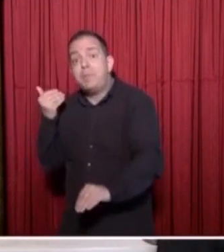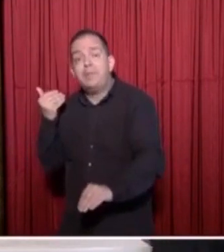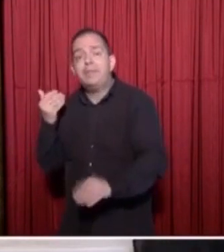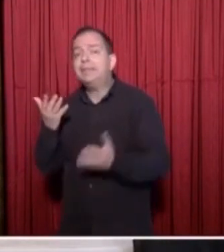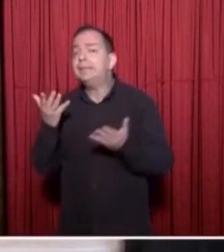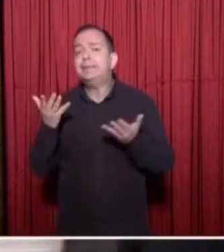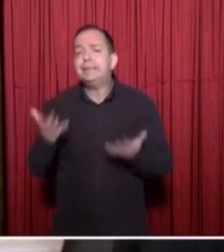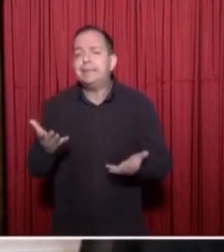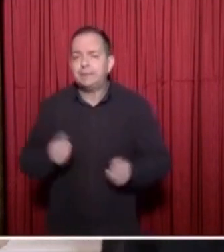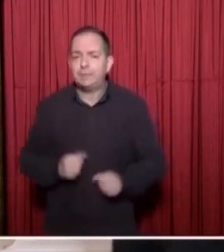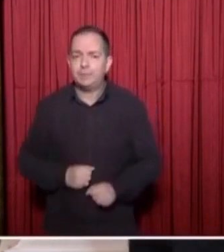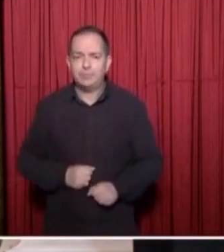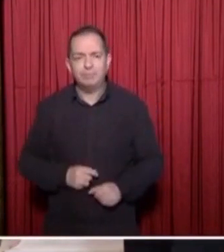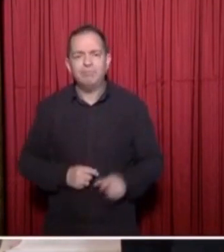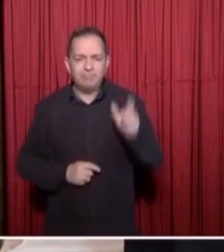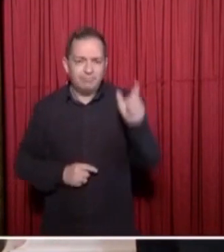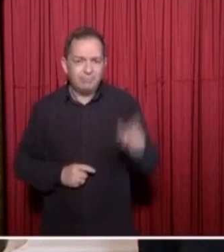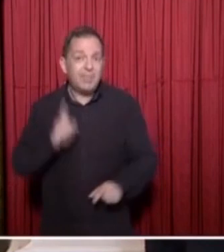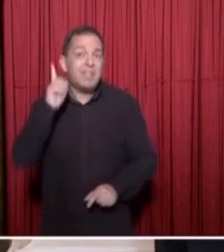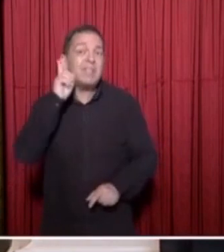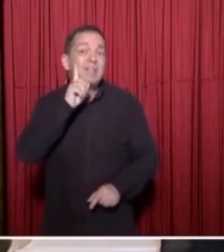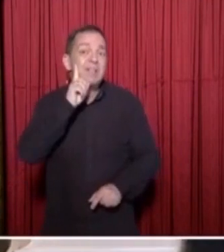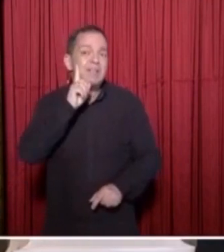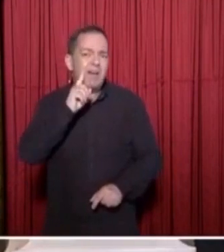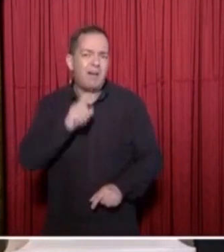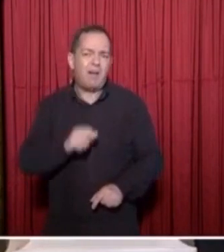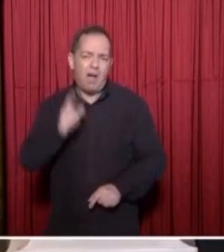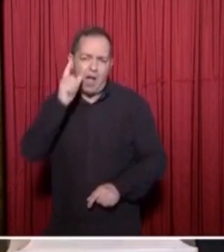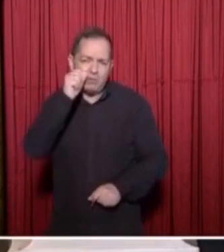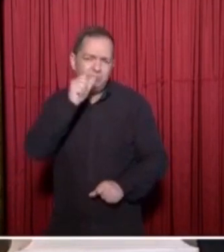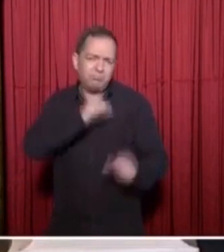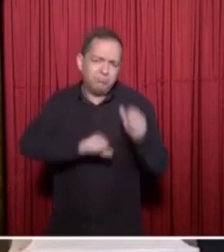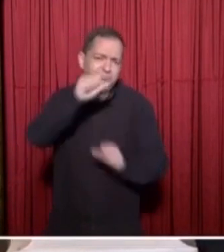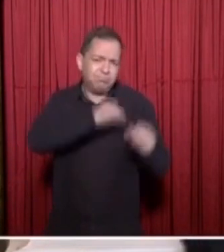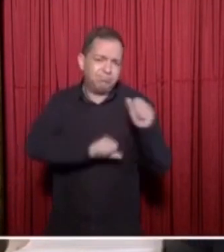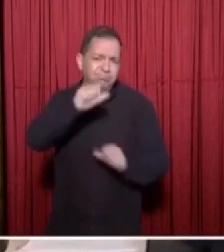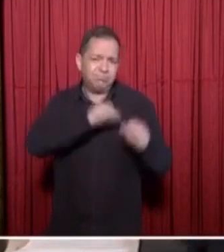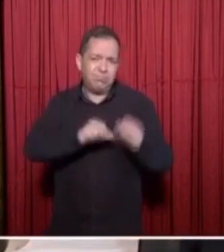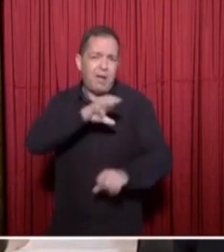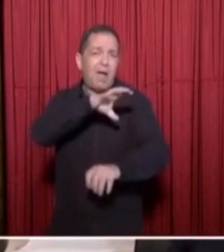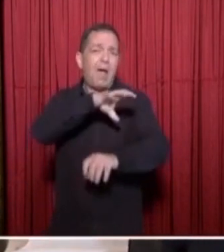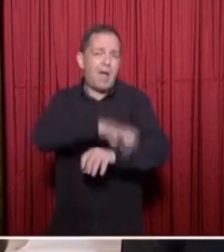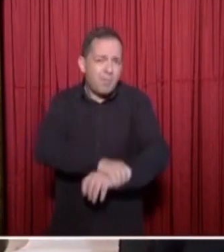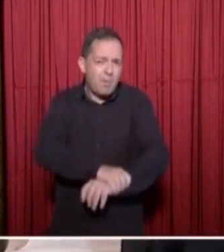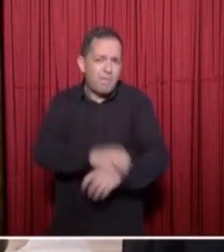της προσψάφσεως των ποδών του Κυρίου από μία